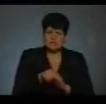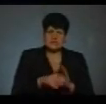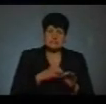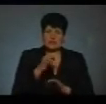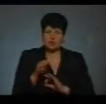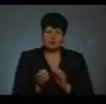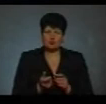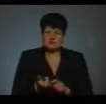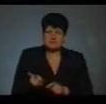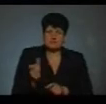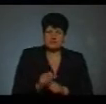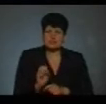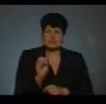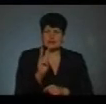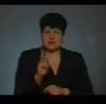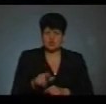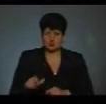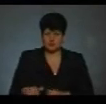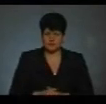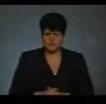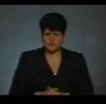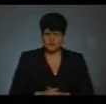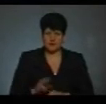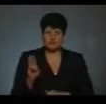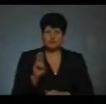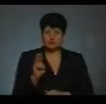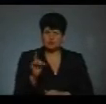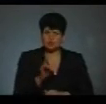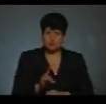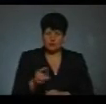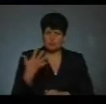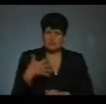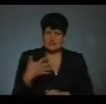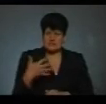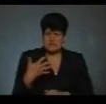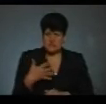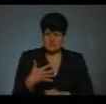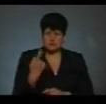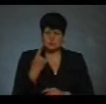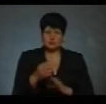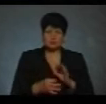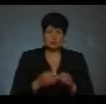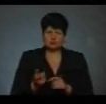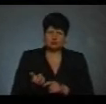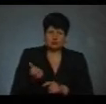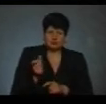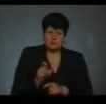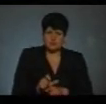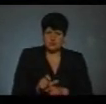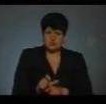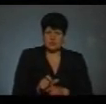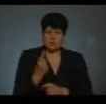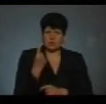вона збільшилася на 13. В Шумському районі 50, за добу збільшилася на